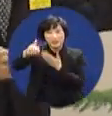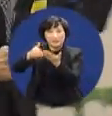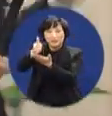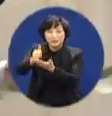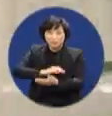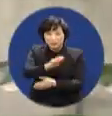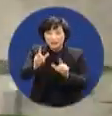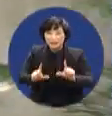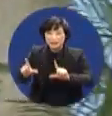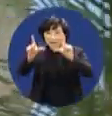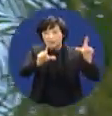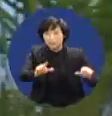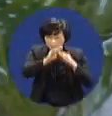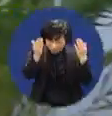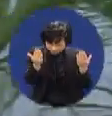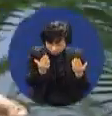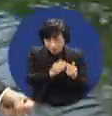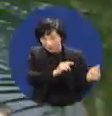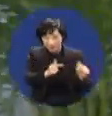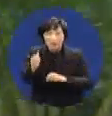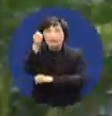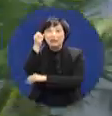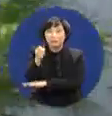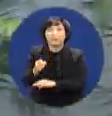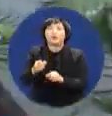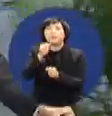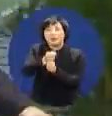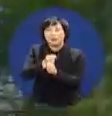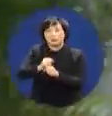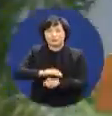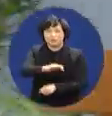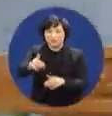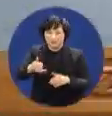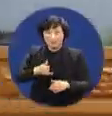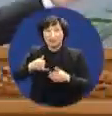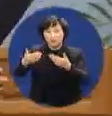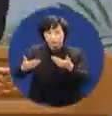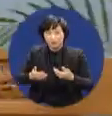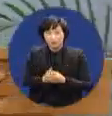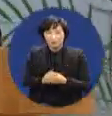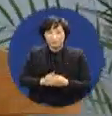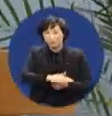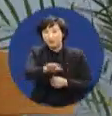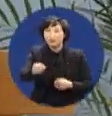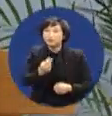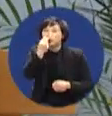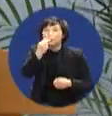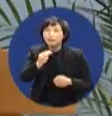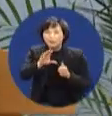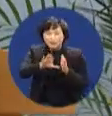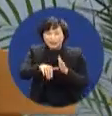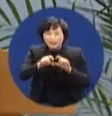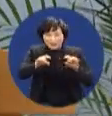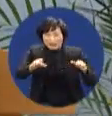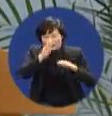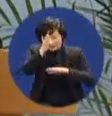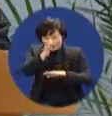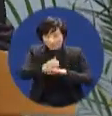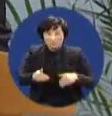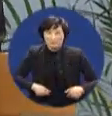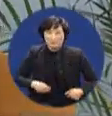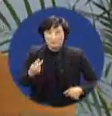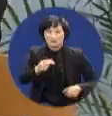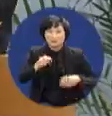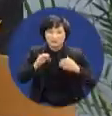있는 근원적을 다 만드시고 우리에게 주셨으니 우리는 숨 쉴 때마다 감사해야 되고 눈